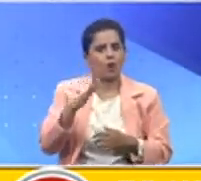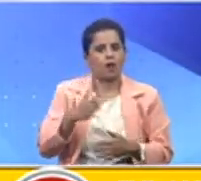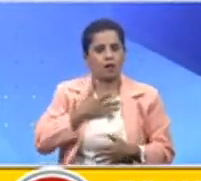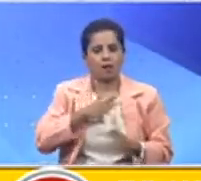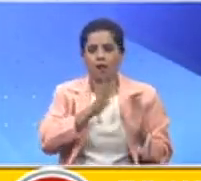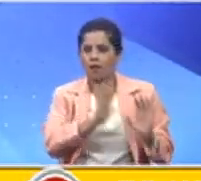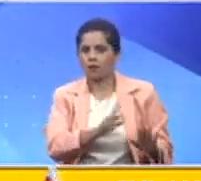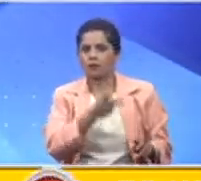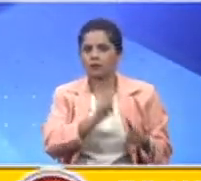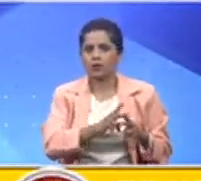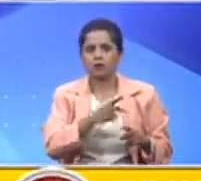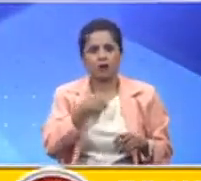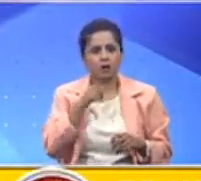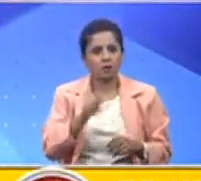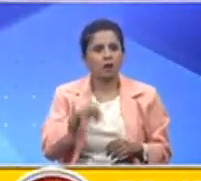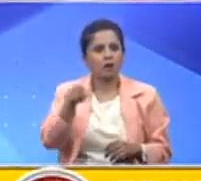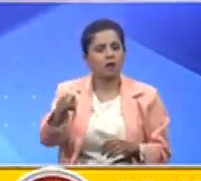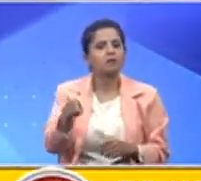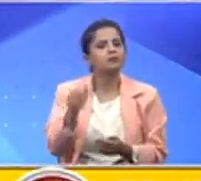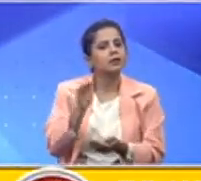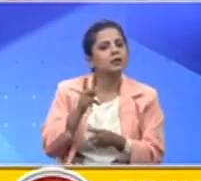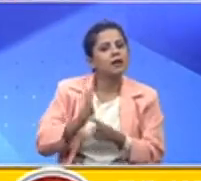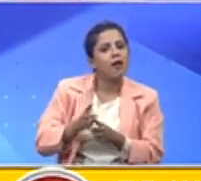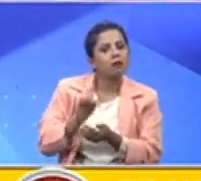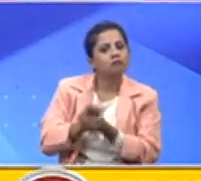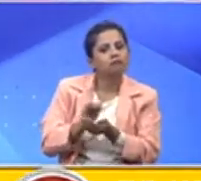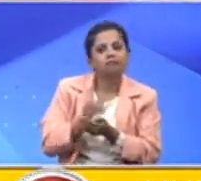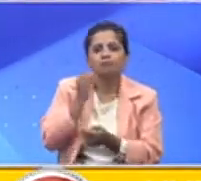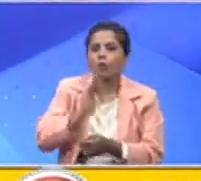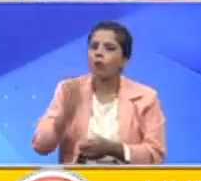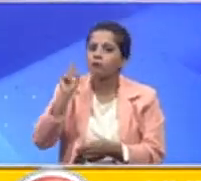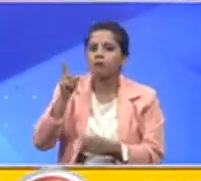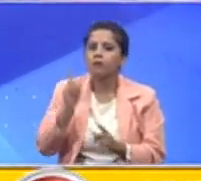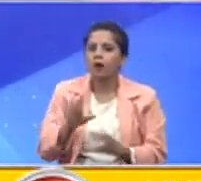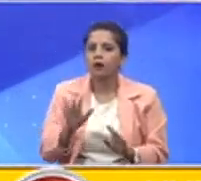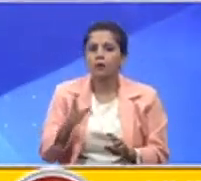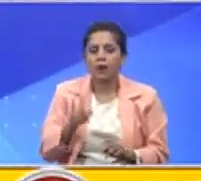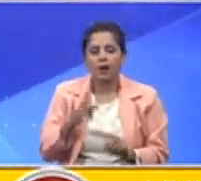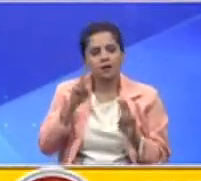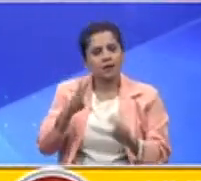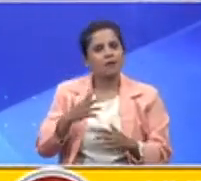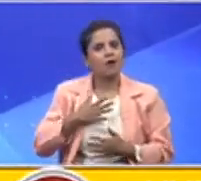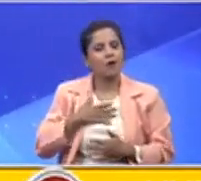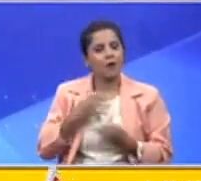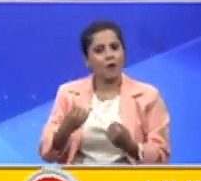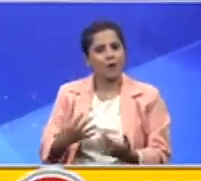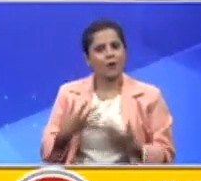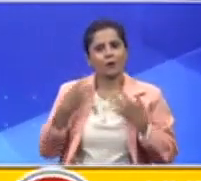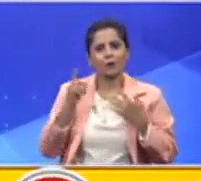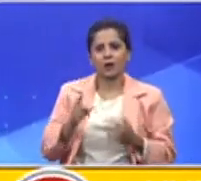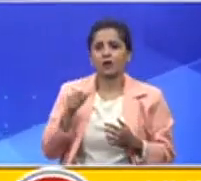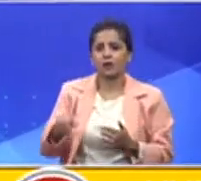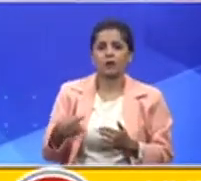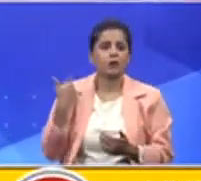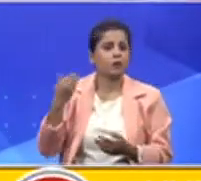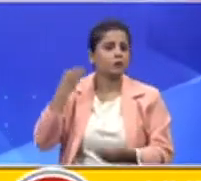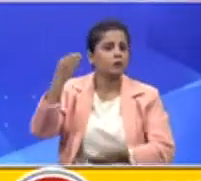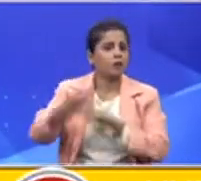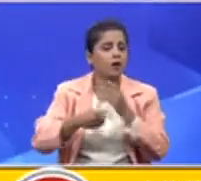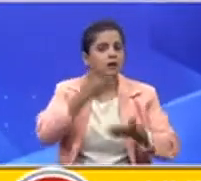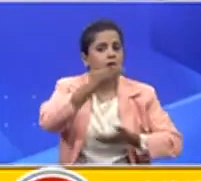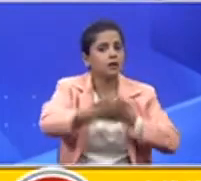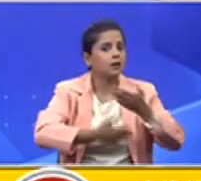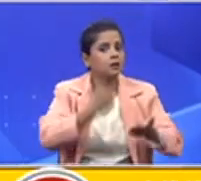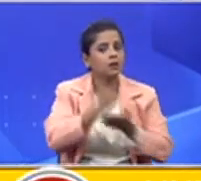हमें उन्हें सहजना होता है उन्हें जीना होता है उन्हें अगली पीजी को सिखाना